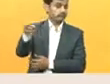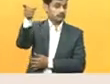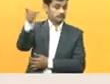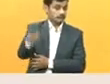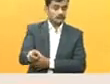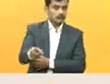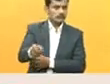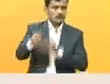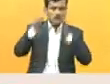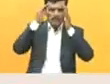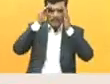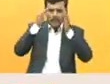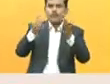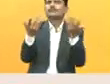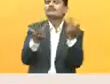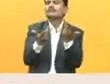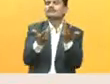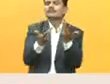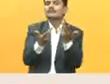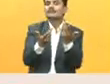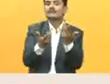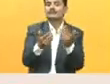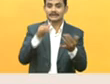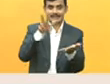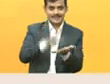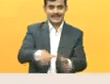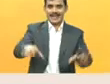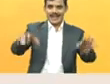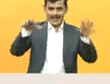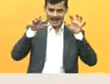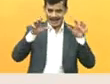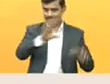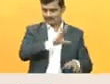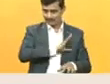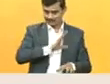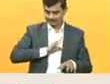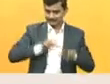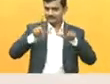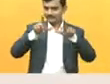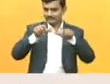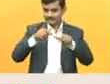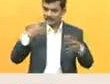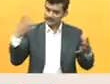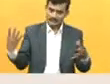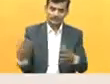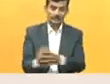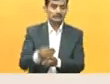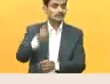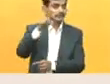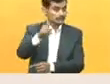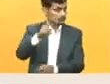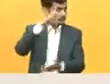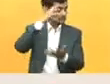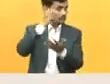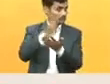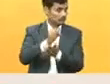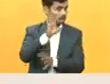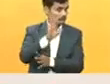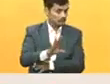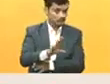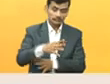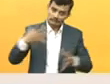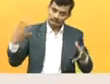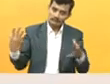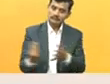पर जोर दे रहे थे कि संविधान सभा एक साथ एक मत हो और